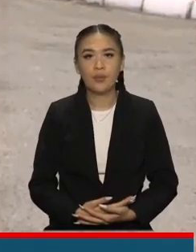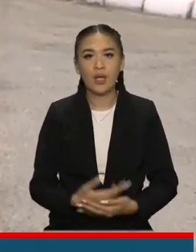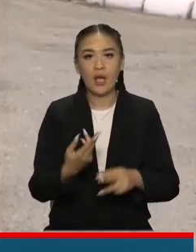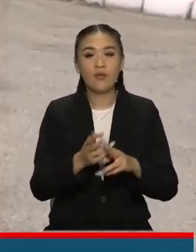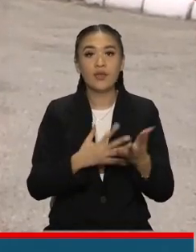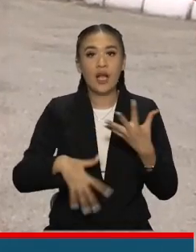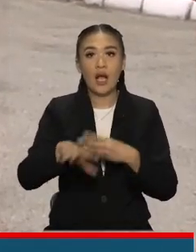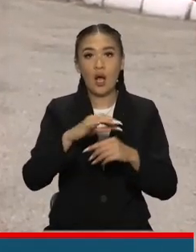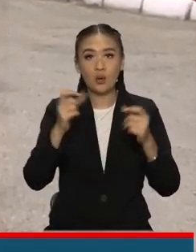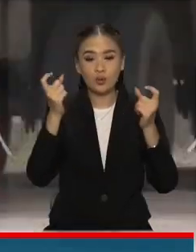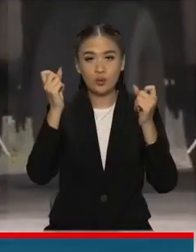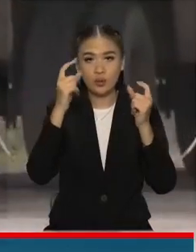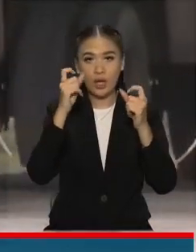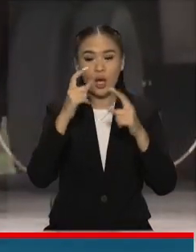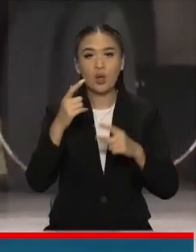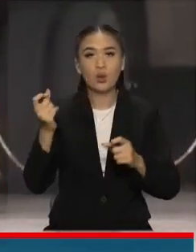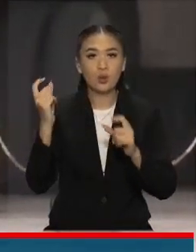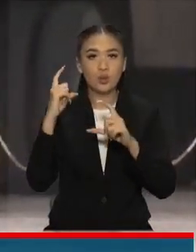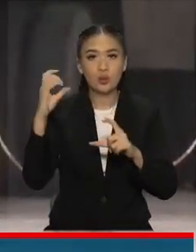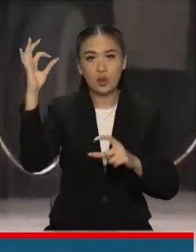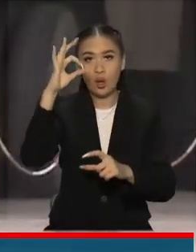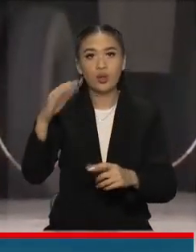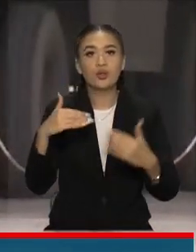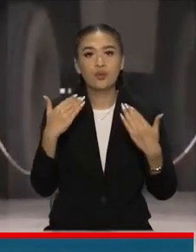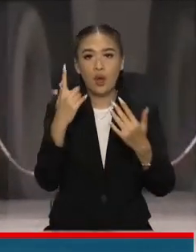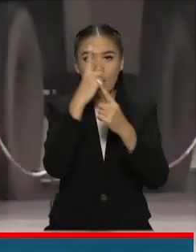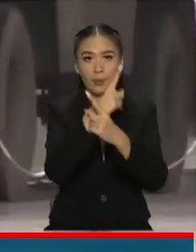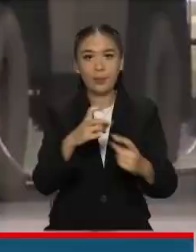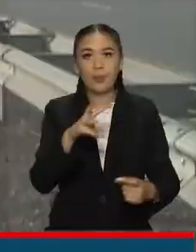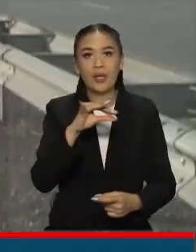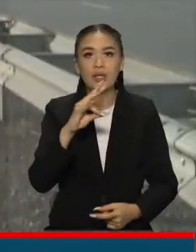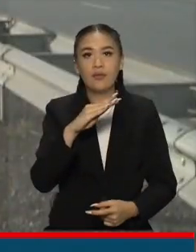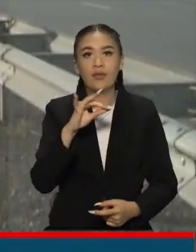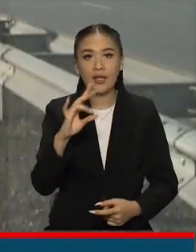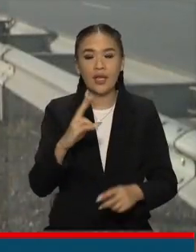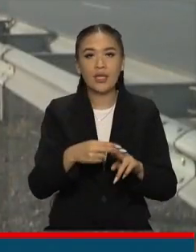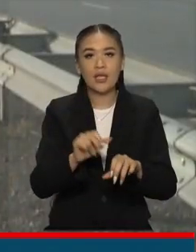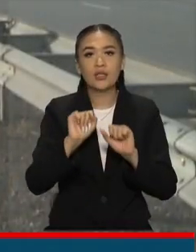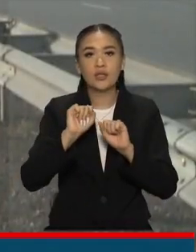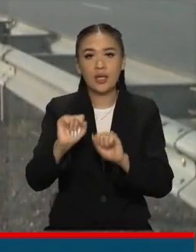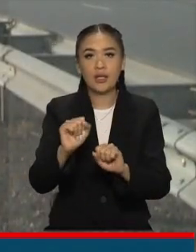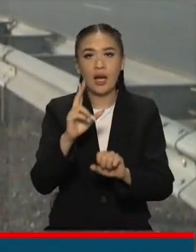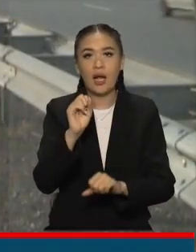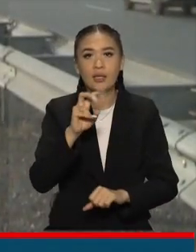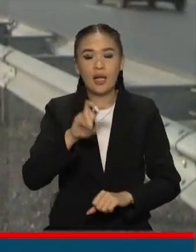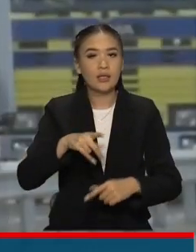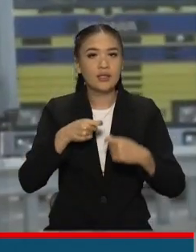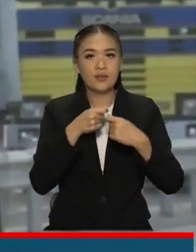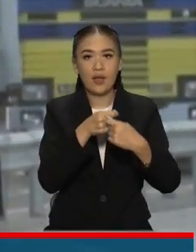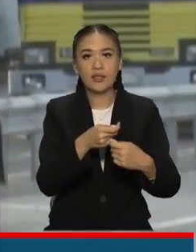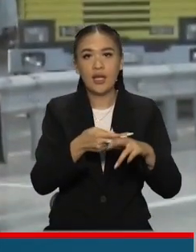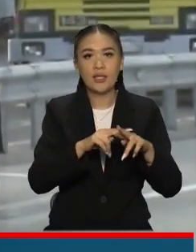вся информация по грузам как сообщил сегодня представитель минфина будет направляться по защищенным каналам связи